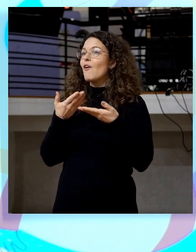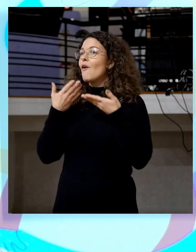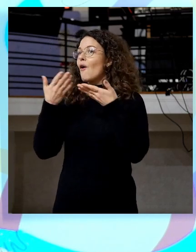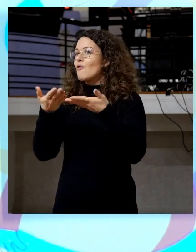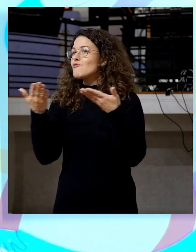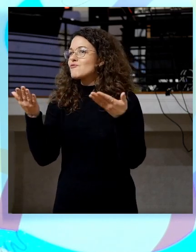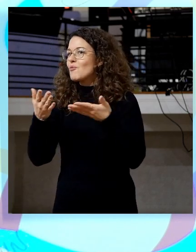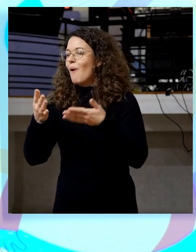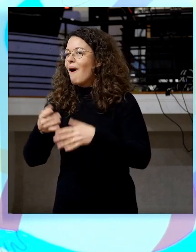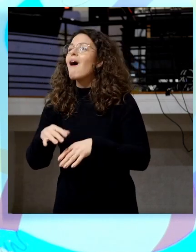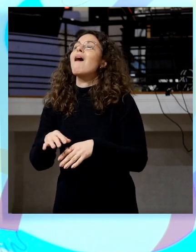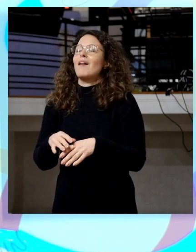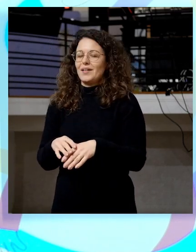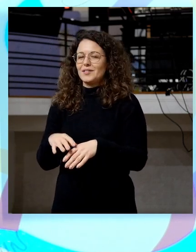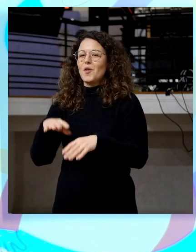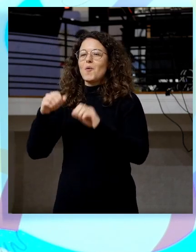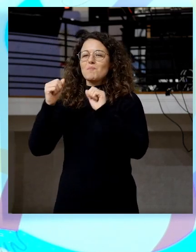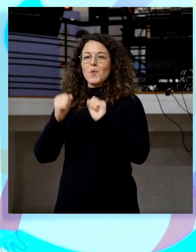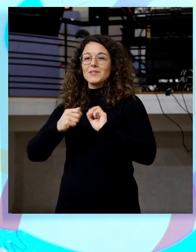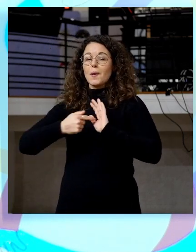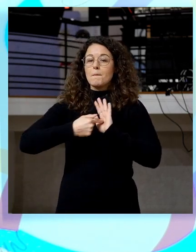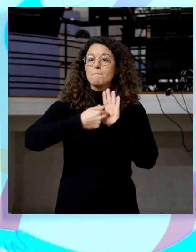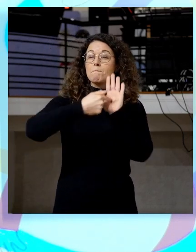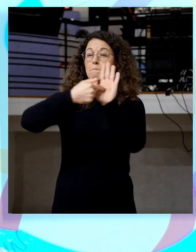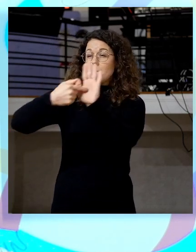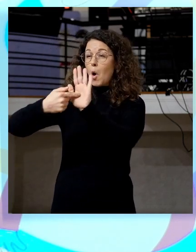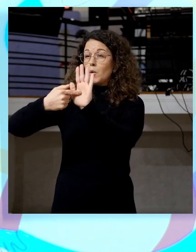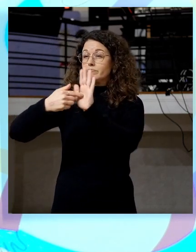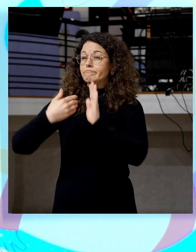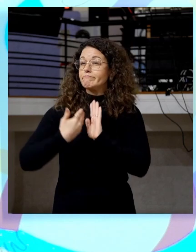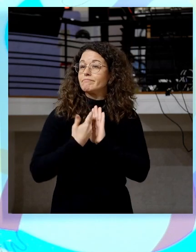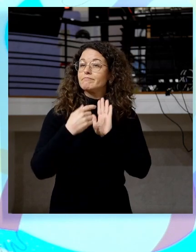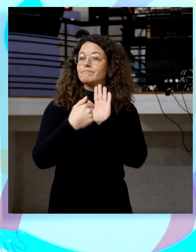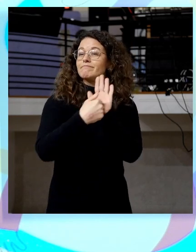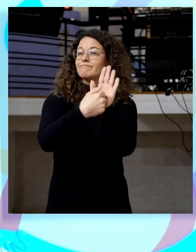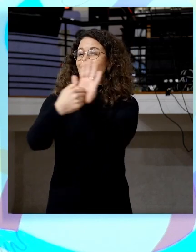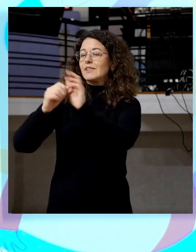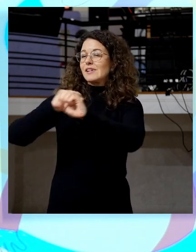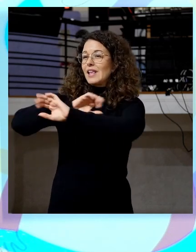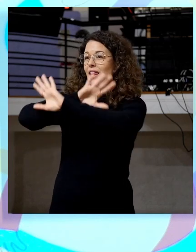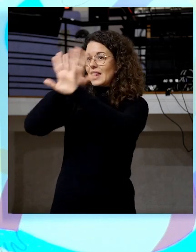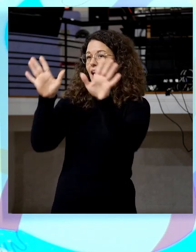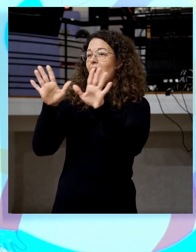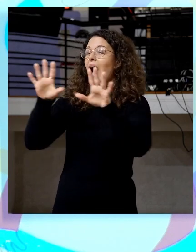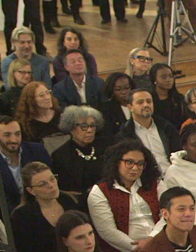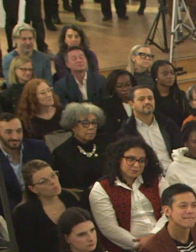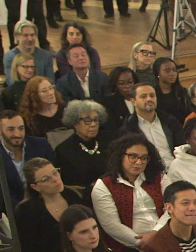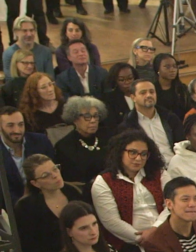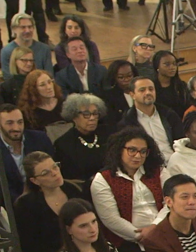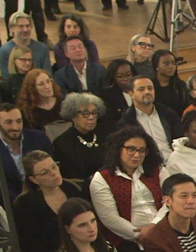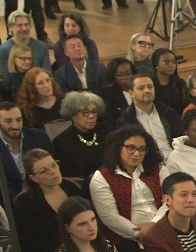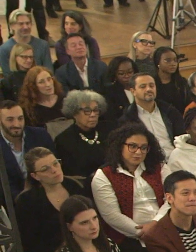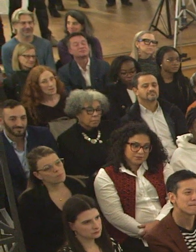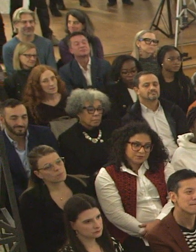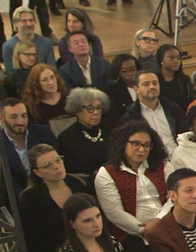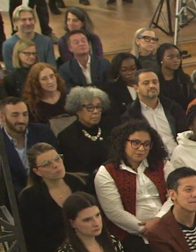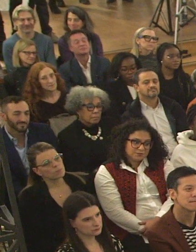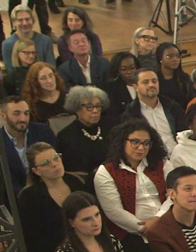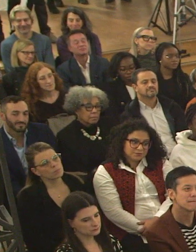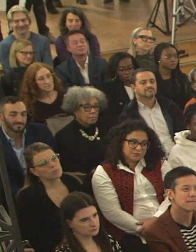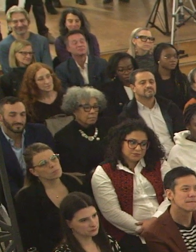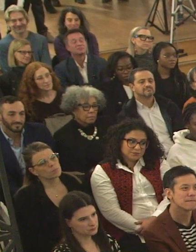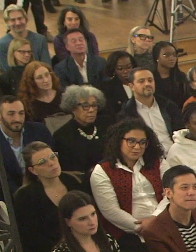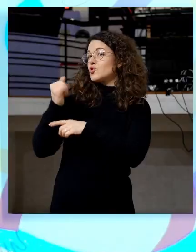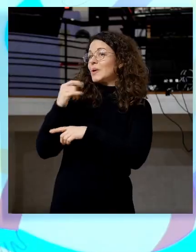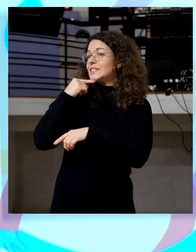magnifique opportunité de mettre en lumière des initiatives et des actions qui, comme l'a dit Joey, contribuent à tisser des liens, bâtir